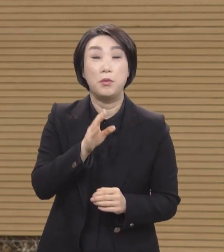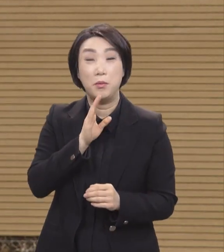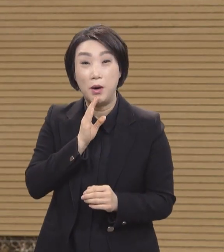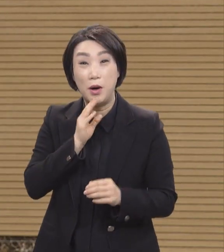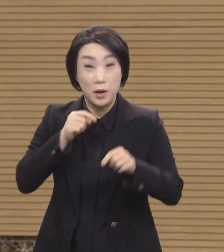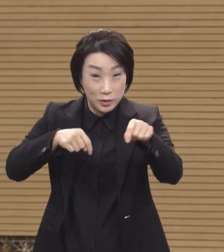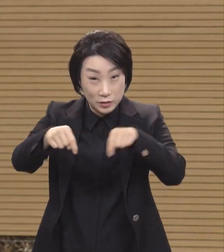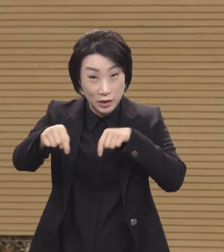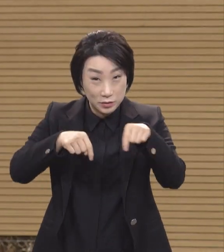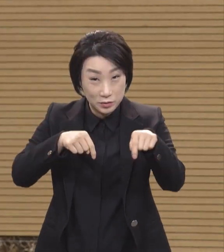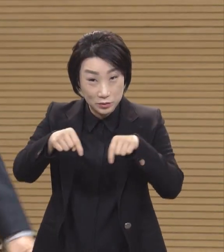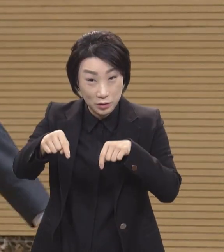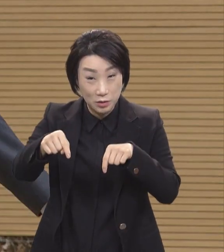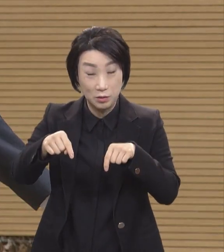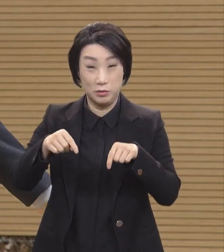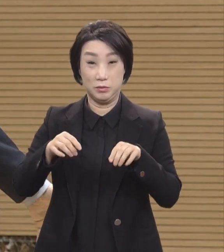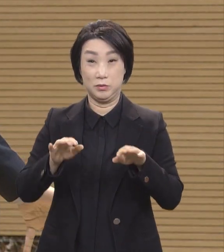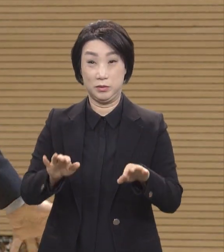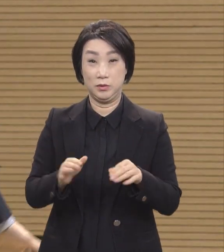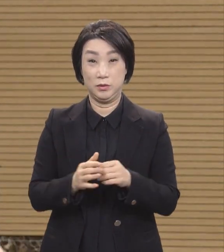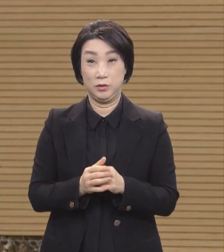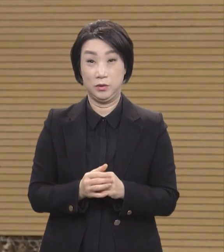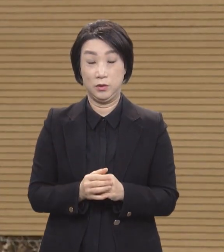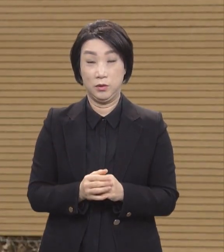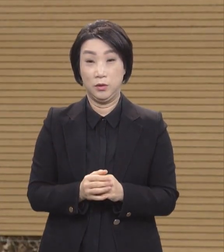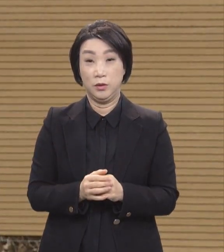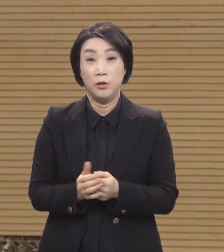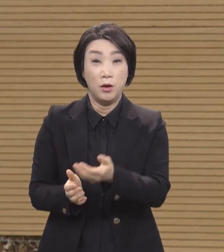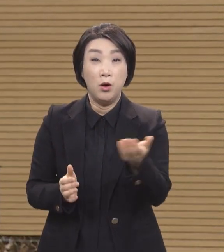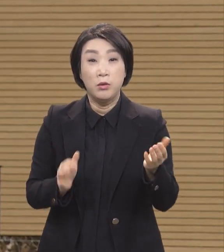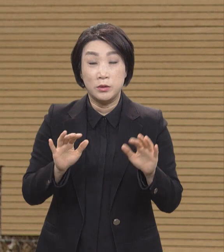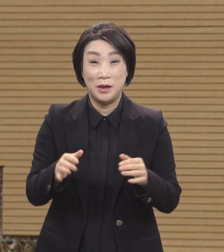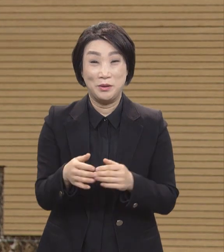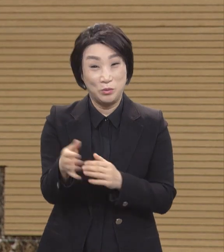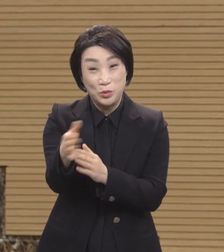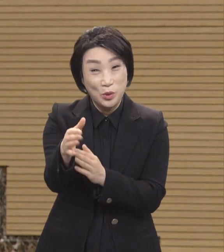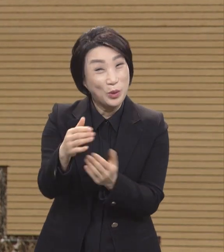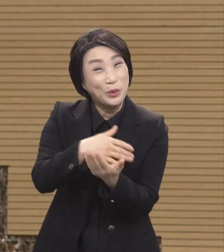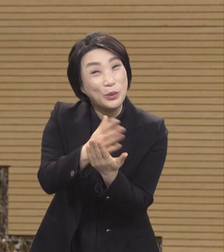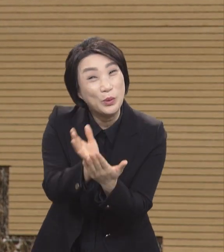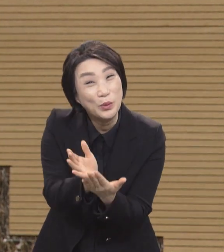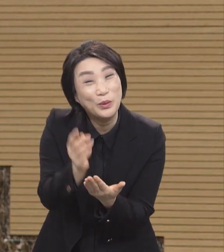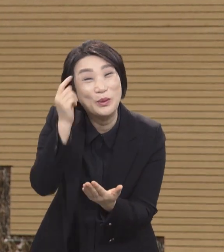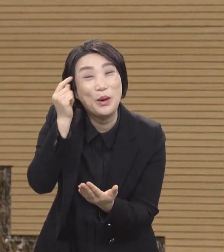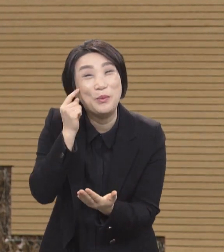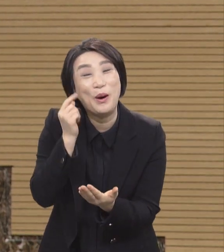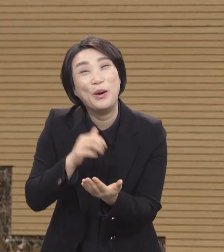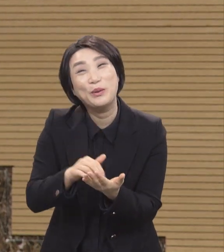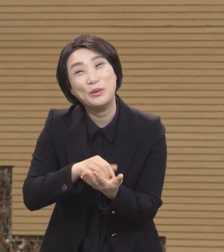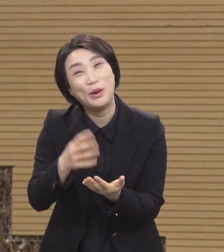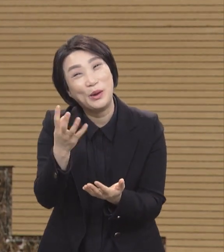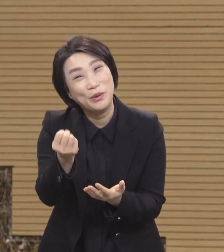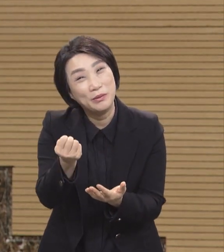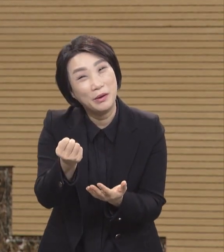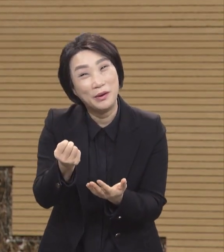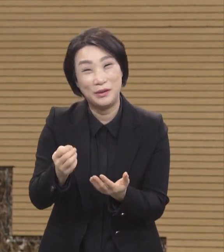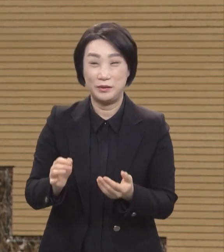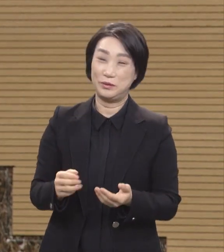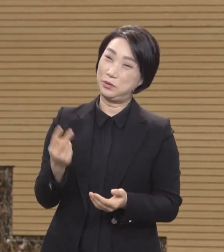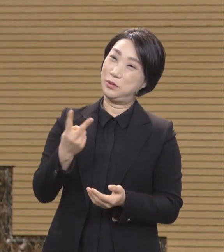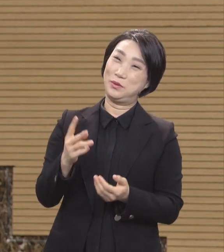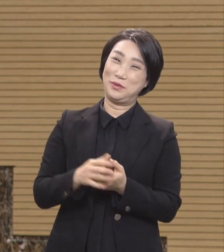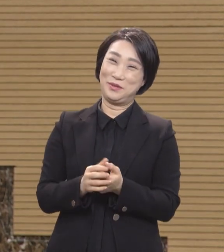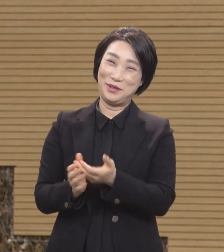다스려. 예, 세상에 물고기 종류만 해도 어떻게 새우는